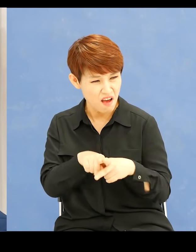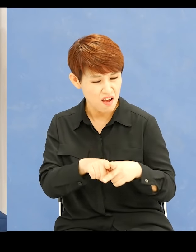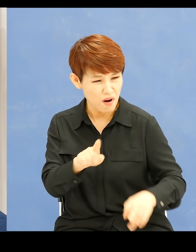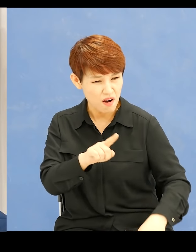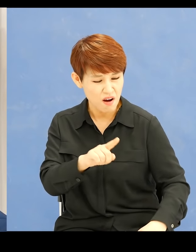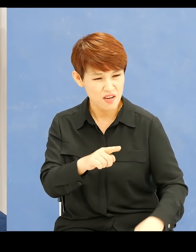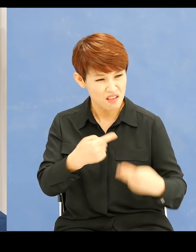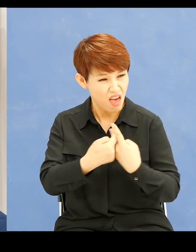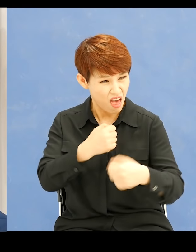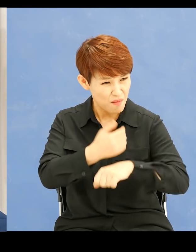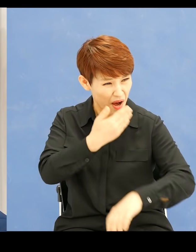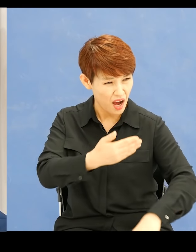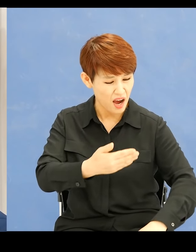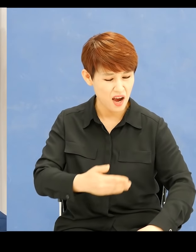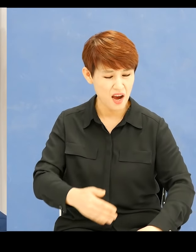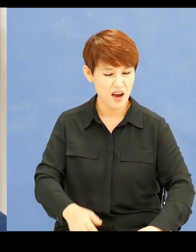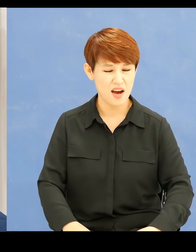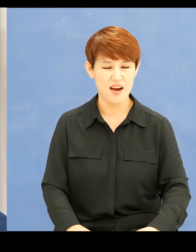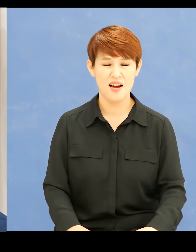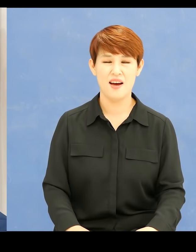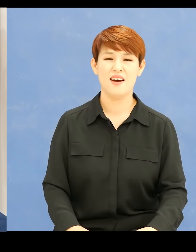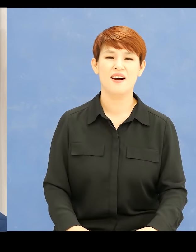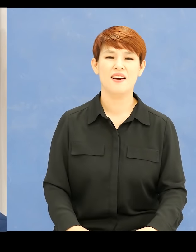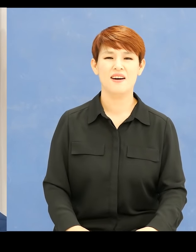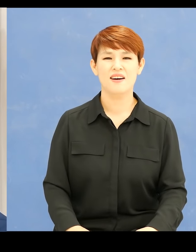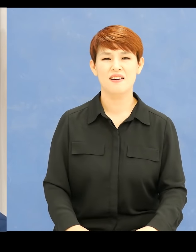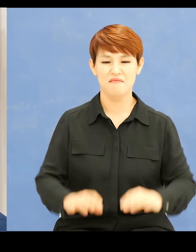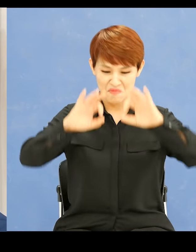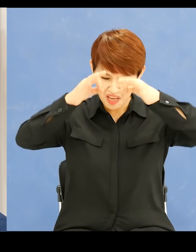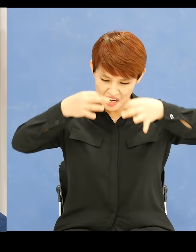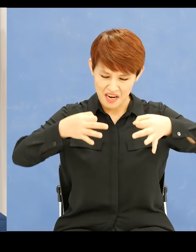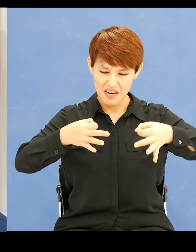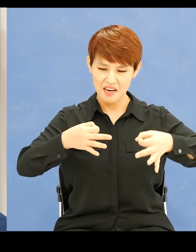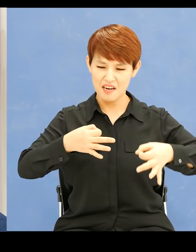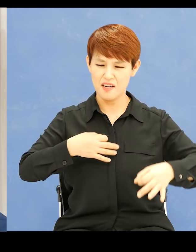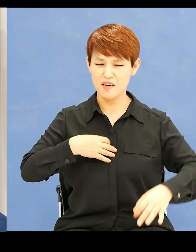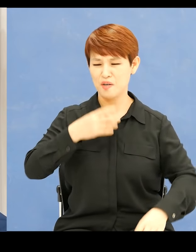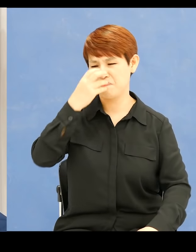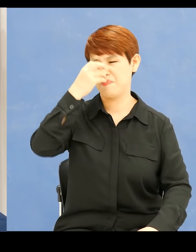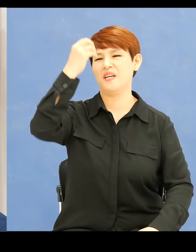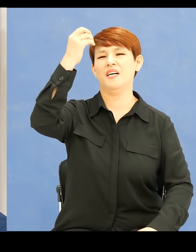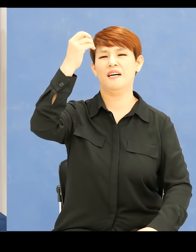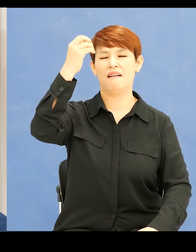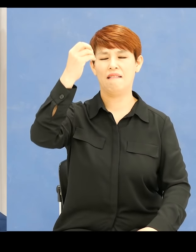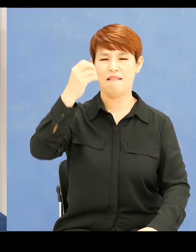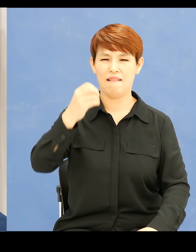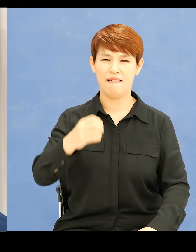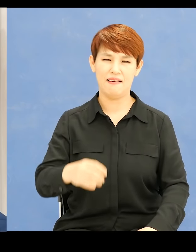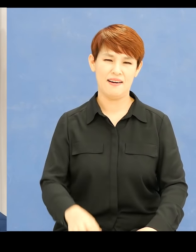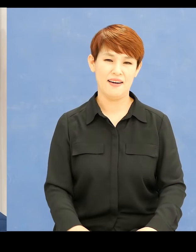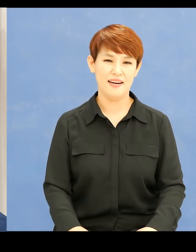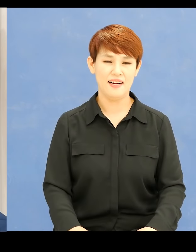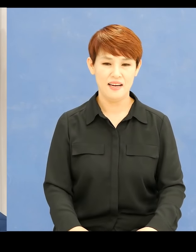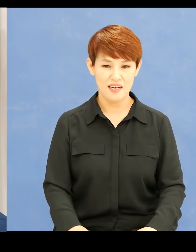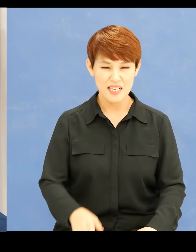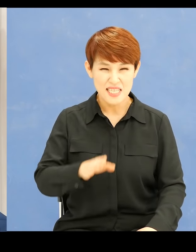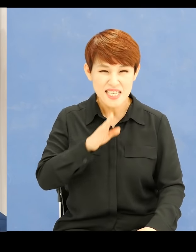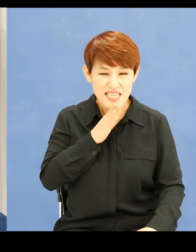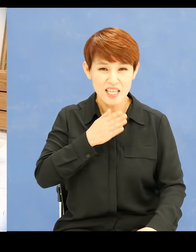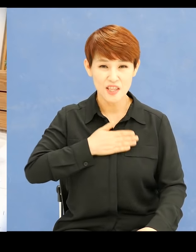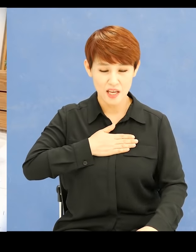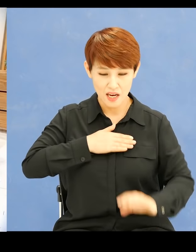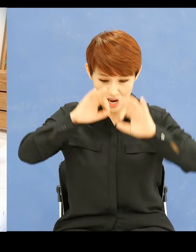제가 매겨놓은 주님이 매겨주시지도 않은 후한 점수가 저를 괴롭히더라고요. 근데 저의